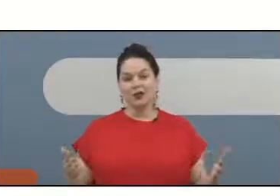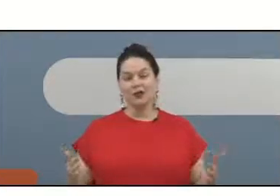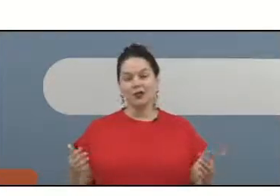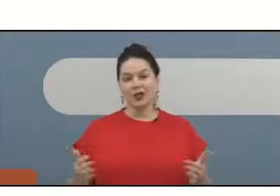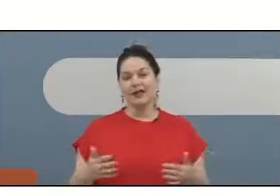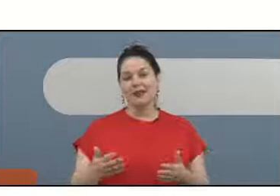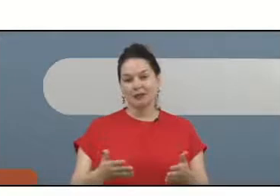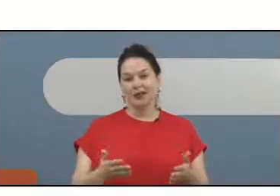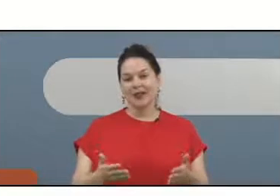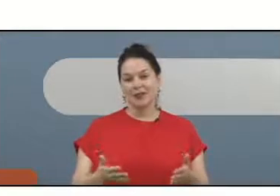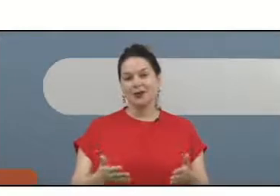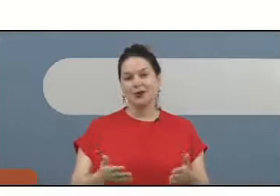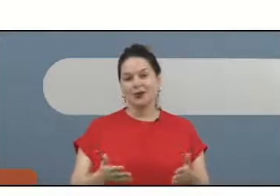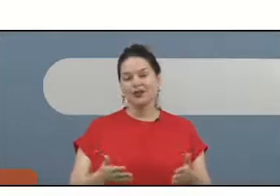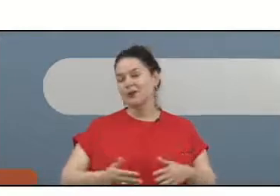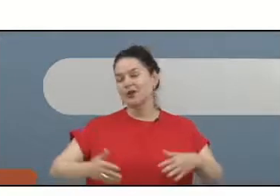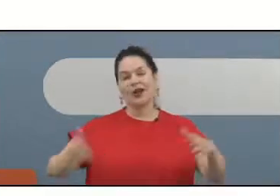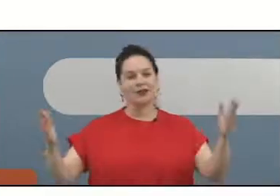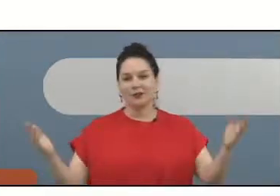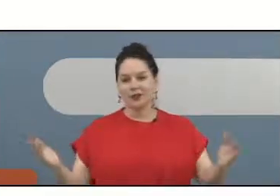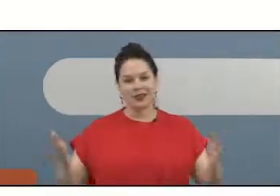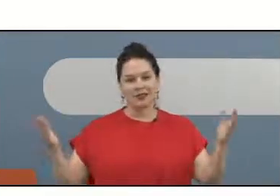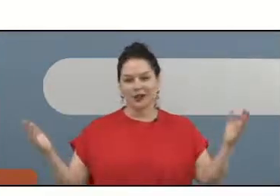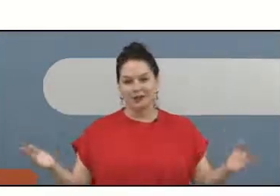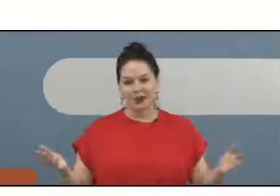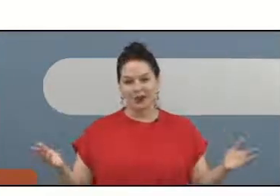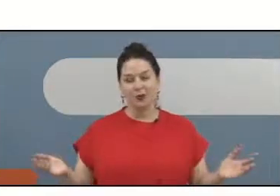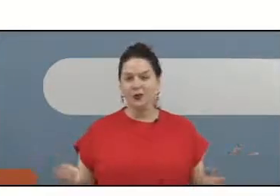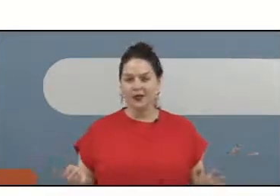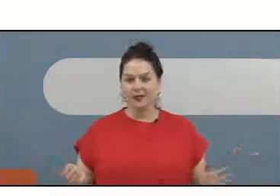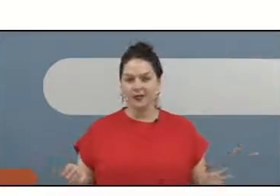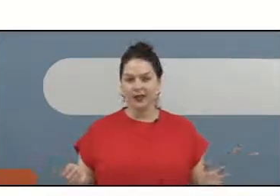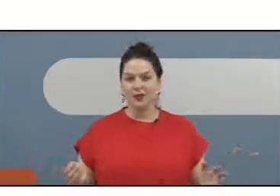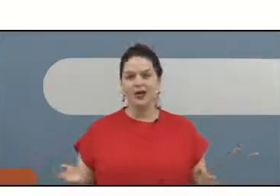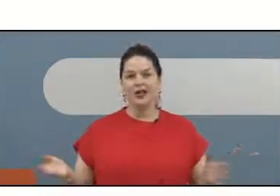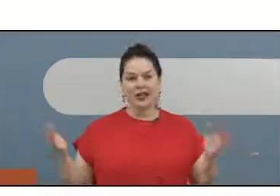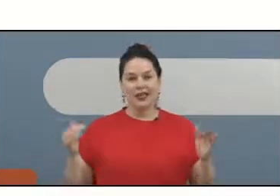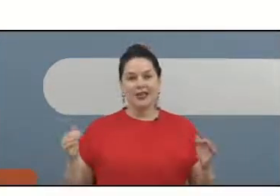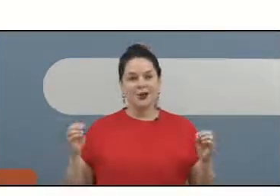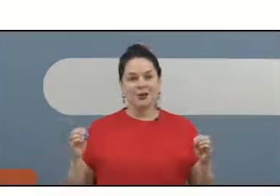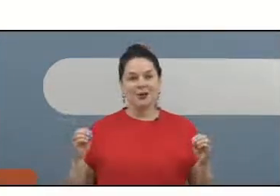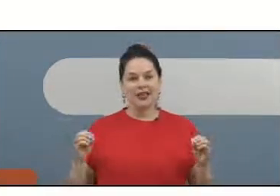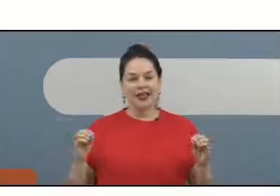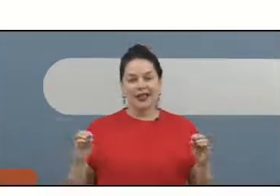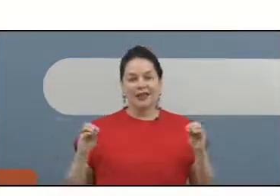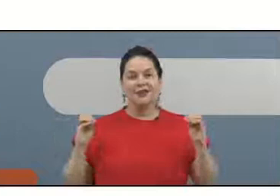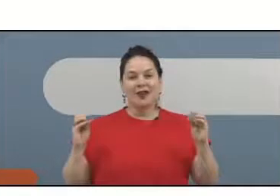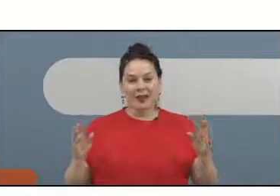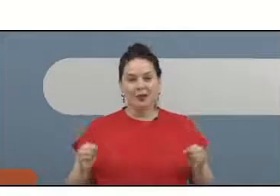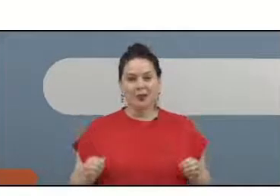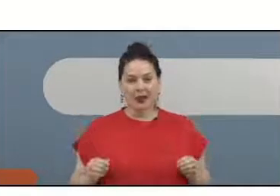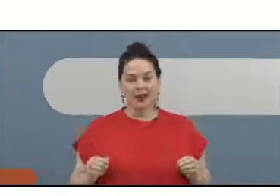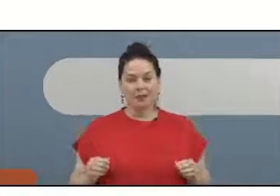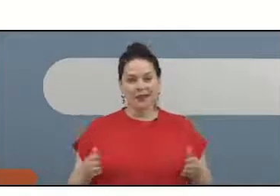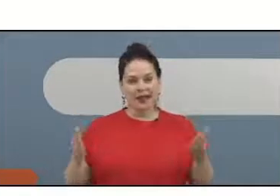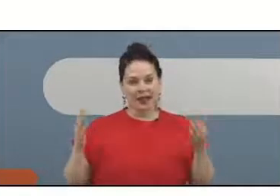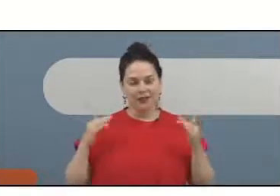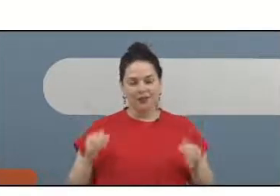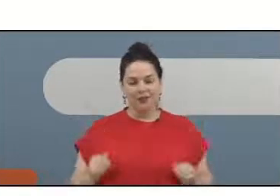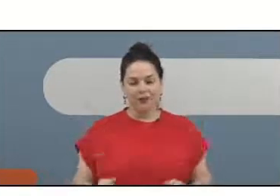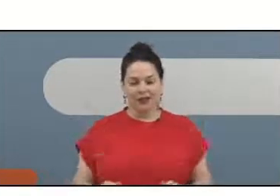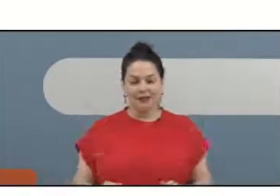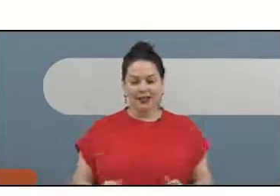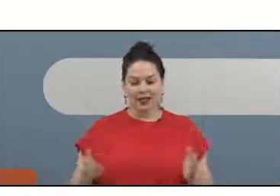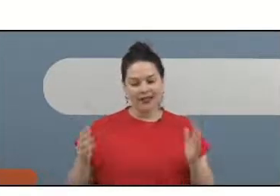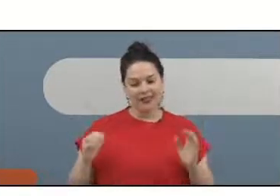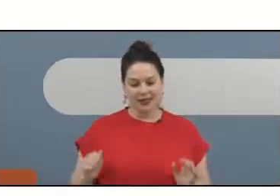כזה פשוט כמו שילדים בגיל ההתבגרות חושבים שרק נפרוס כנפיים והכל פרוס לפנינו. יש כל מיני דברים שמחכים